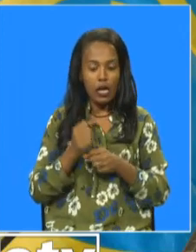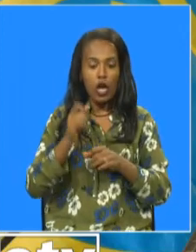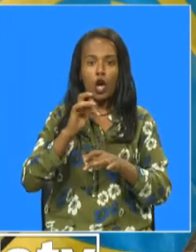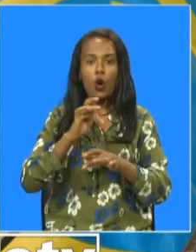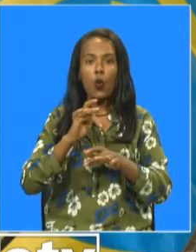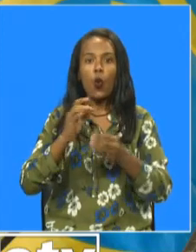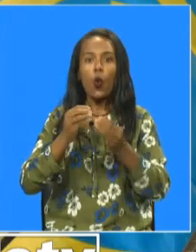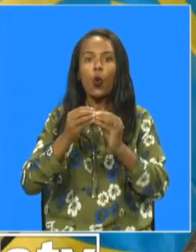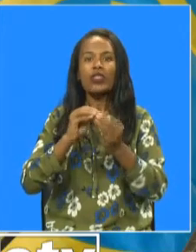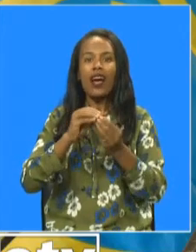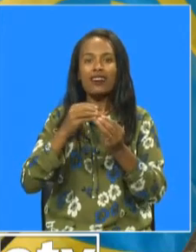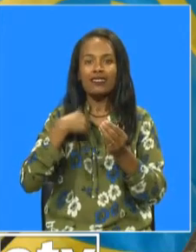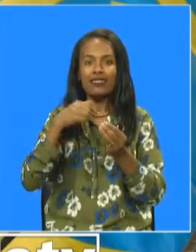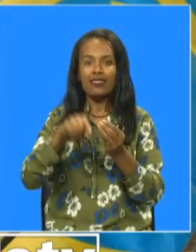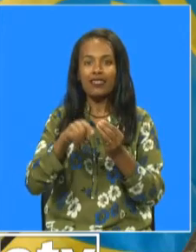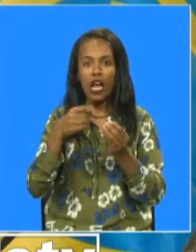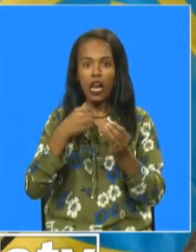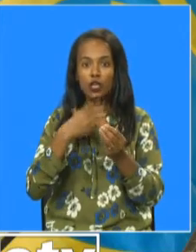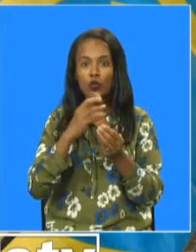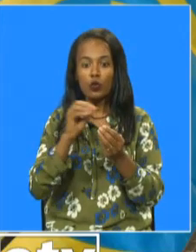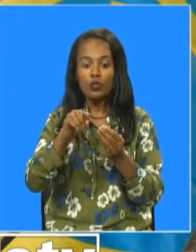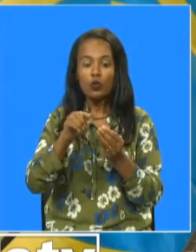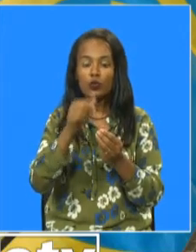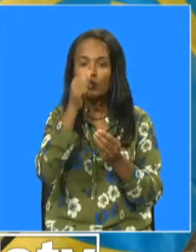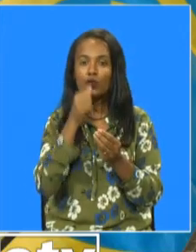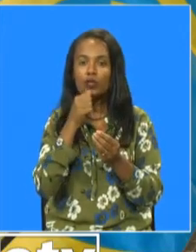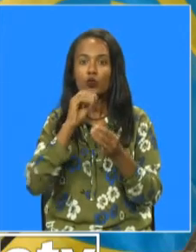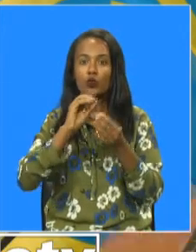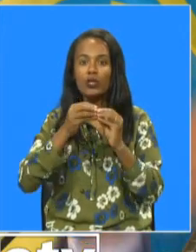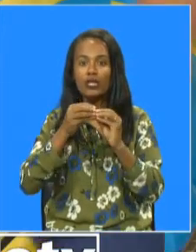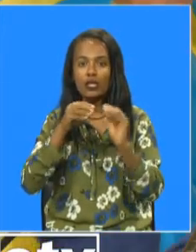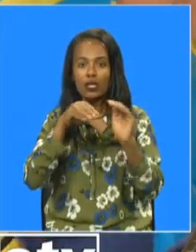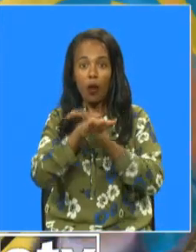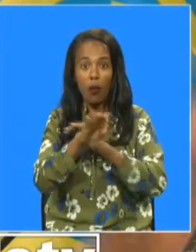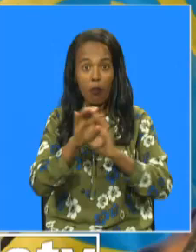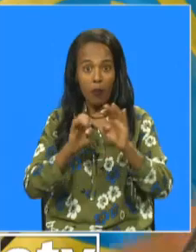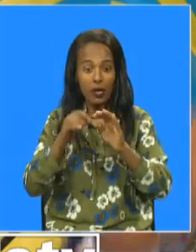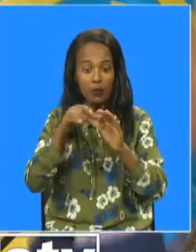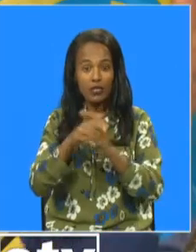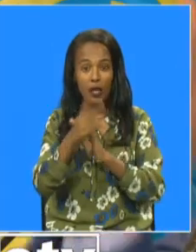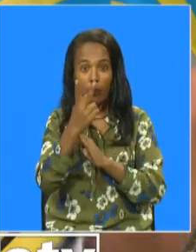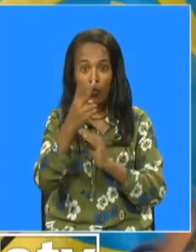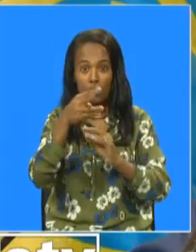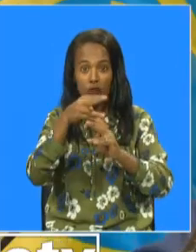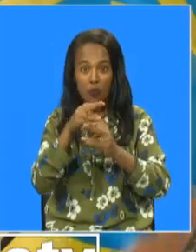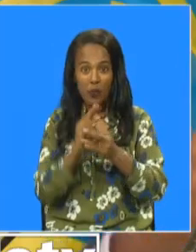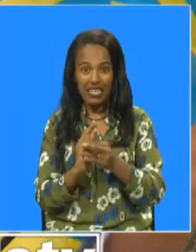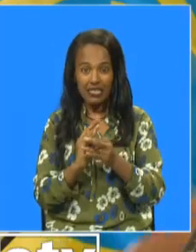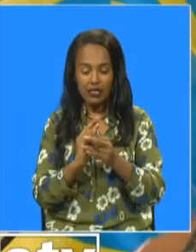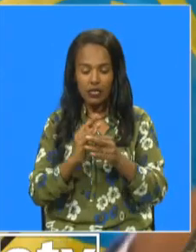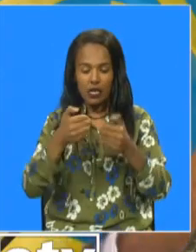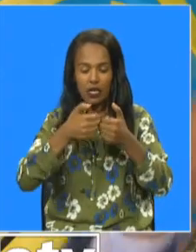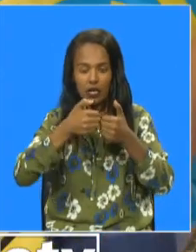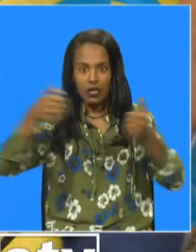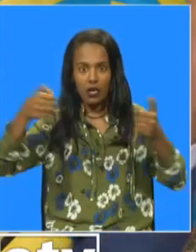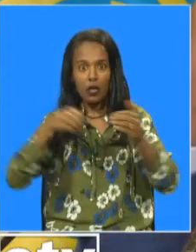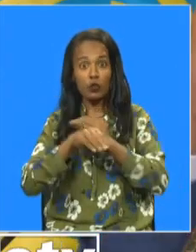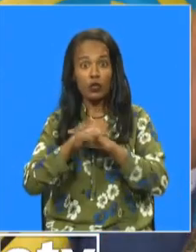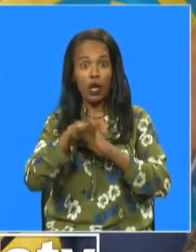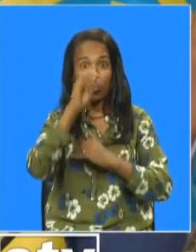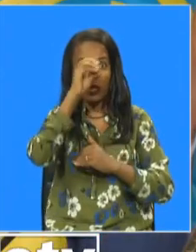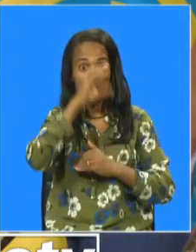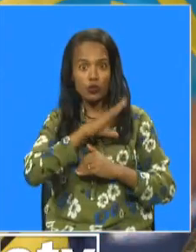ኮንታክት ያላቸውንና እዛ ውስጥ ደግሞ የሚስጥር ቁጥሩ እንዲገባ በማድረግ በዛ በሁለት ሜትር ርቀት ውስጥ ያገኛቸውን